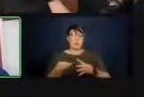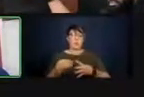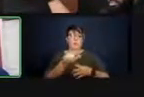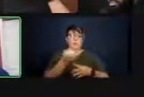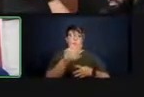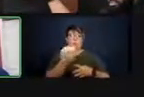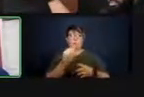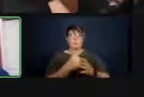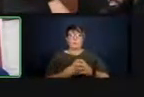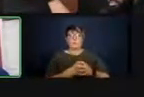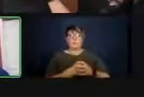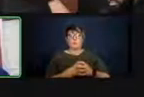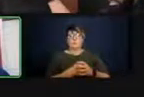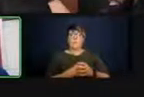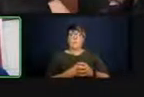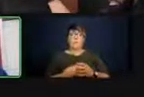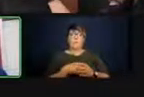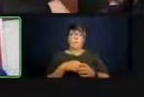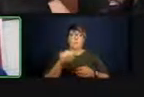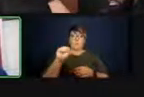la maeneo